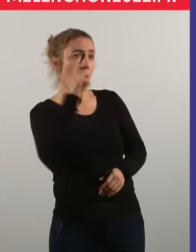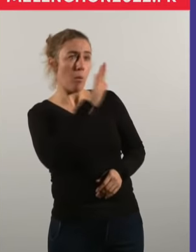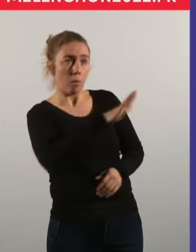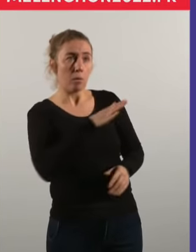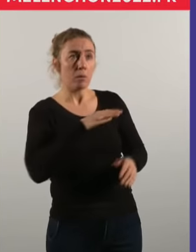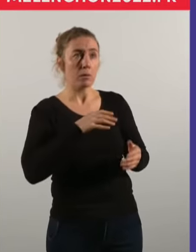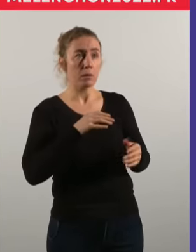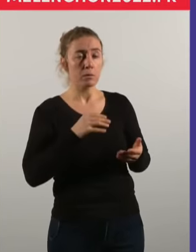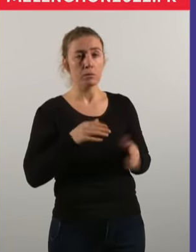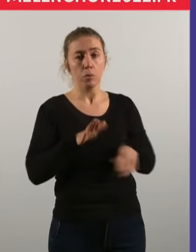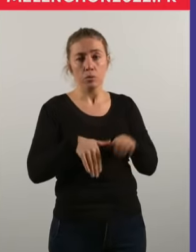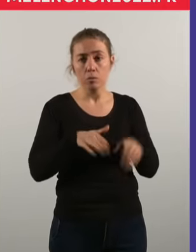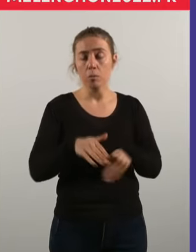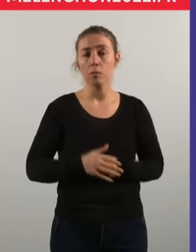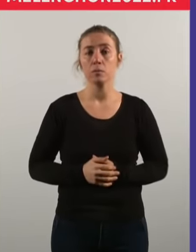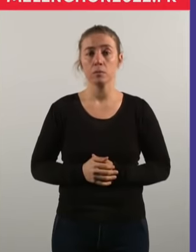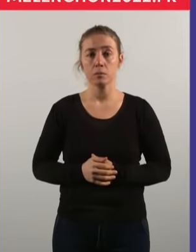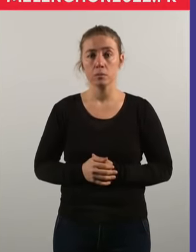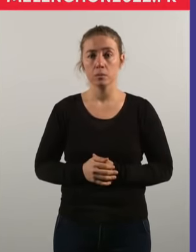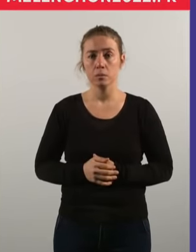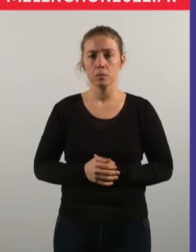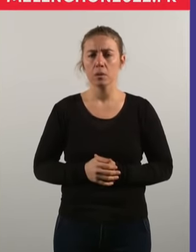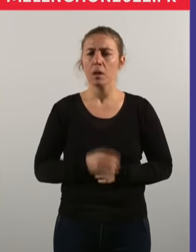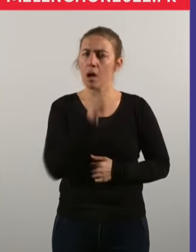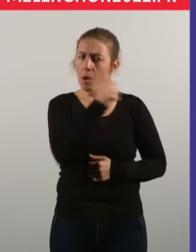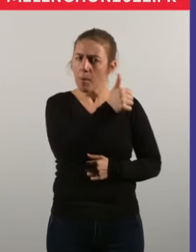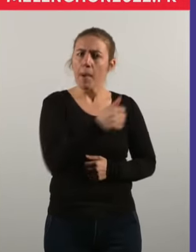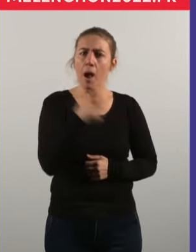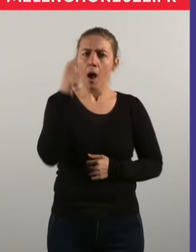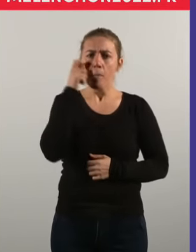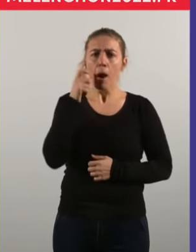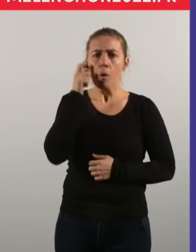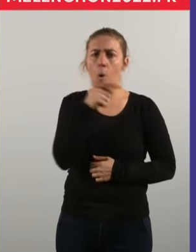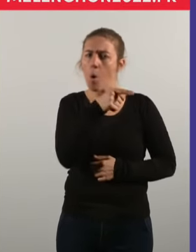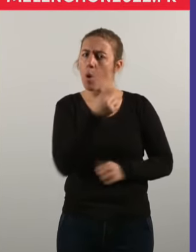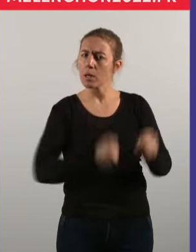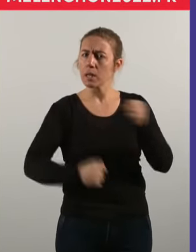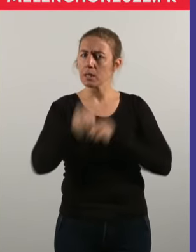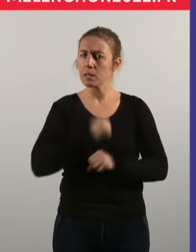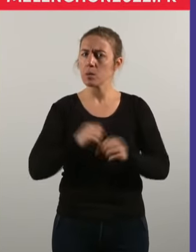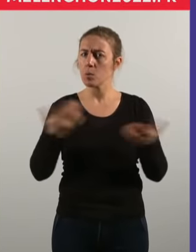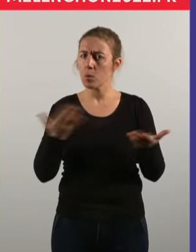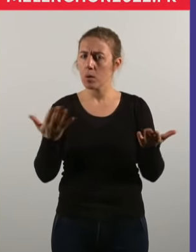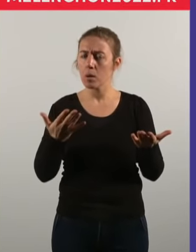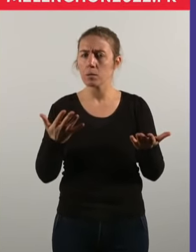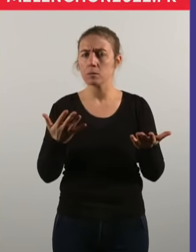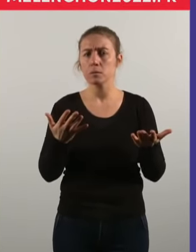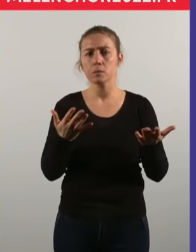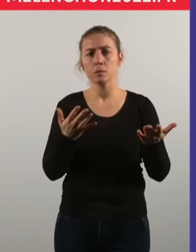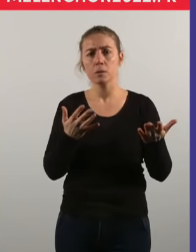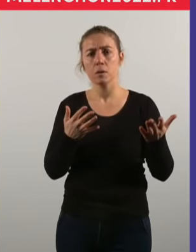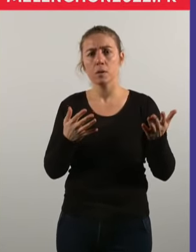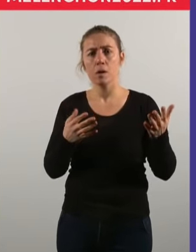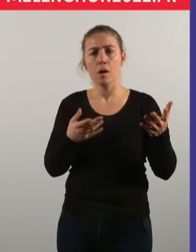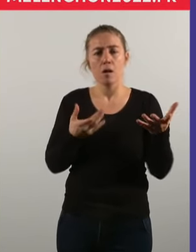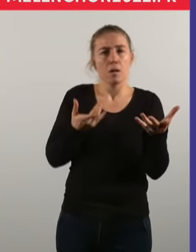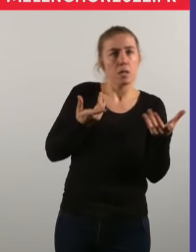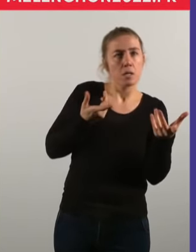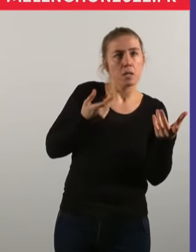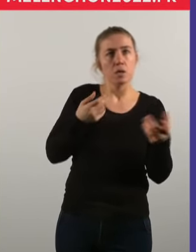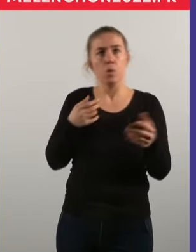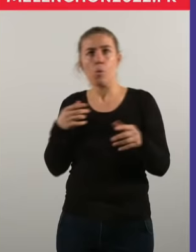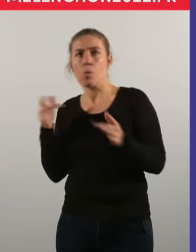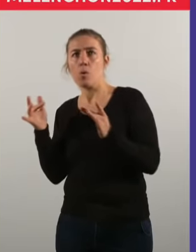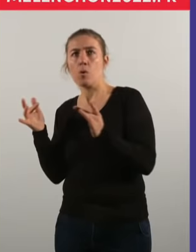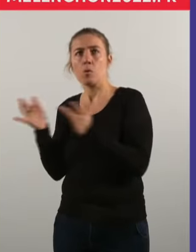faire. C'est lui qui a organisé pour la première fois des manœuvres communes à propos de l'espace avec les